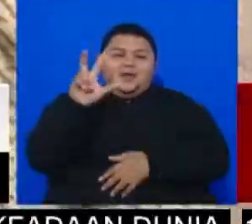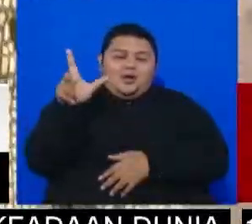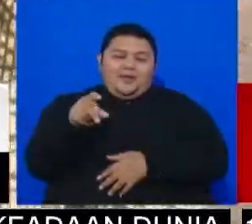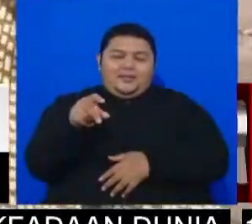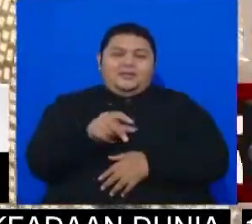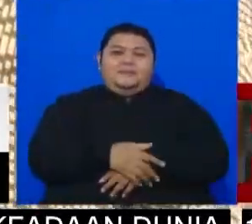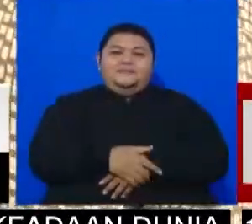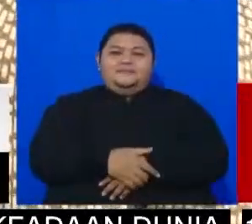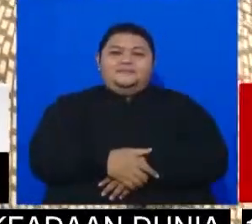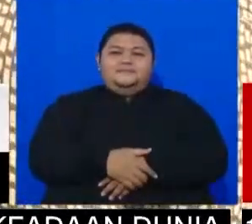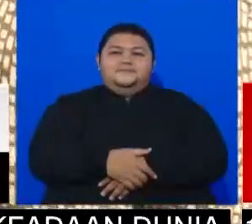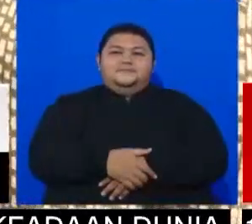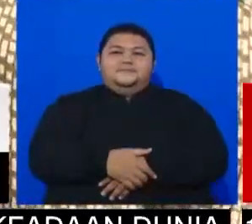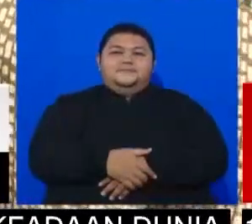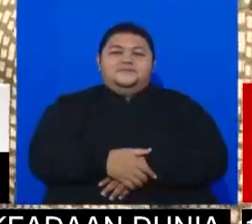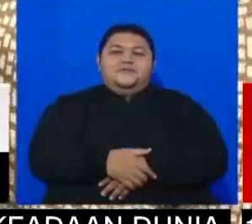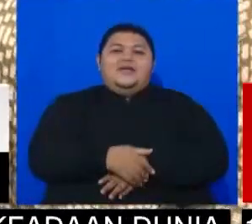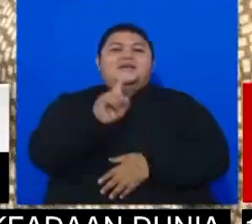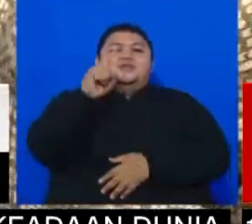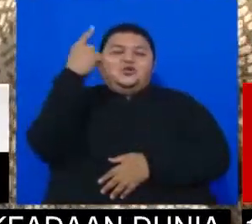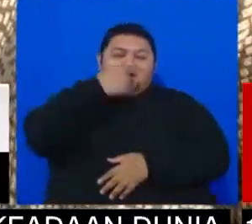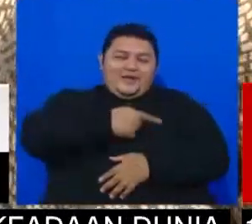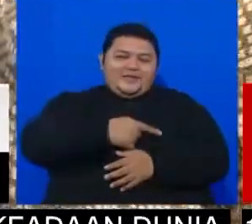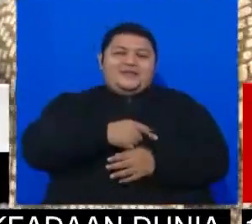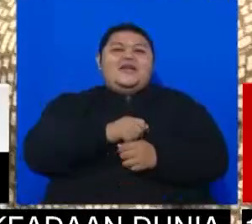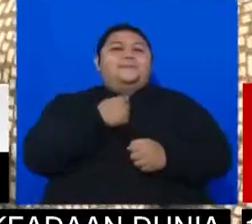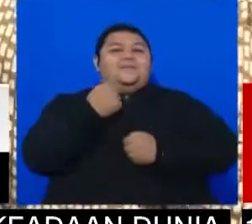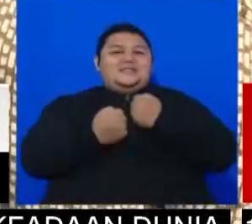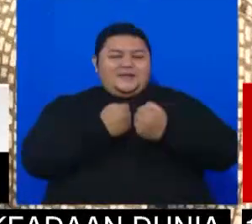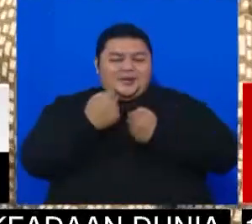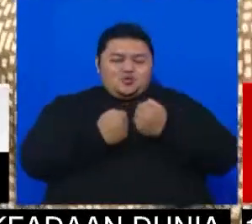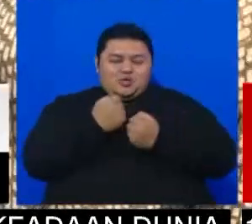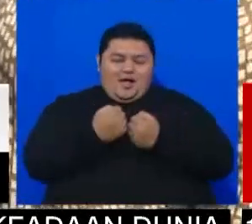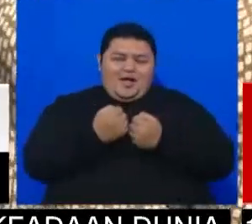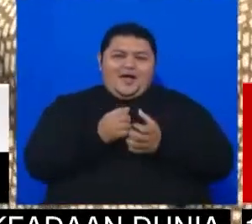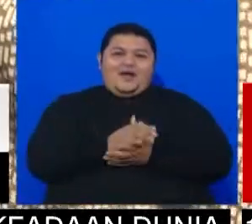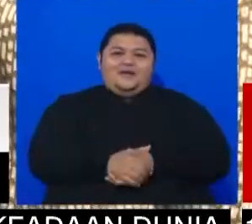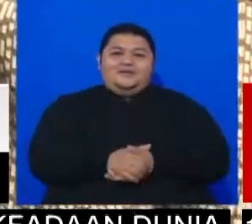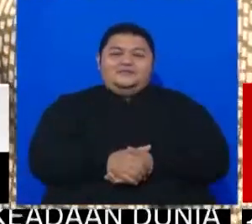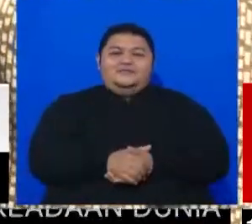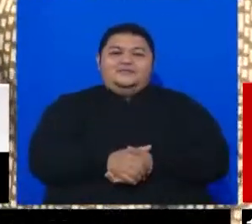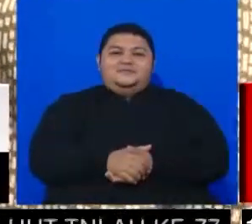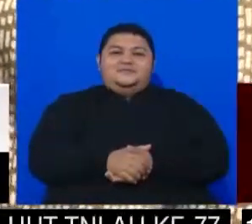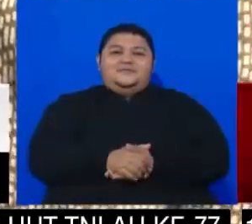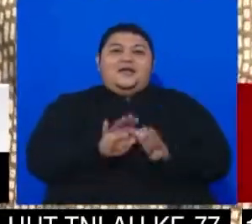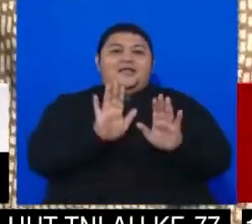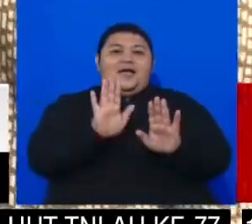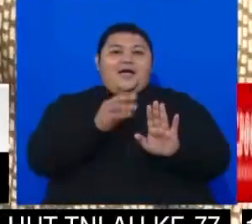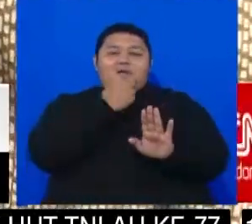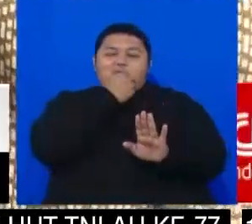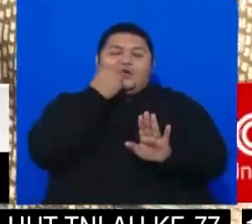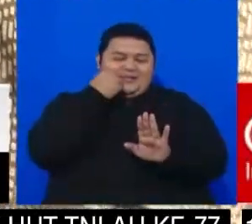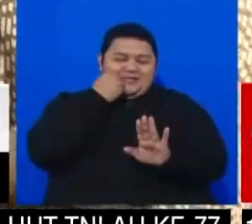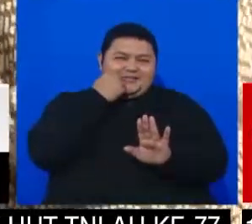Selamat datang di segmen Sehari Menjadi. Akhirnya ketemu lagi. Gimana puasanya, masih lancar? Tahan ya, tinggal beberapa jam ke depan kita bakalan